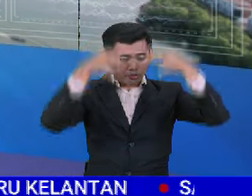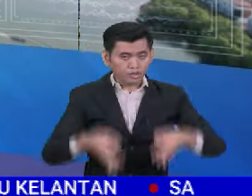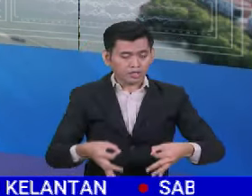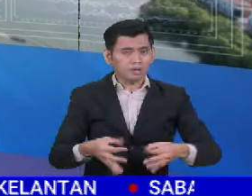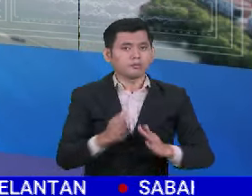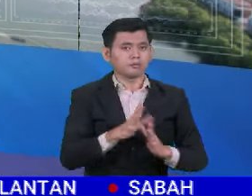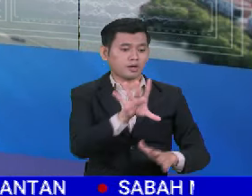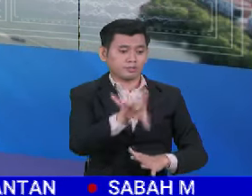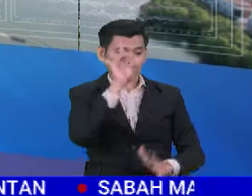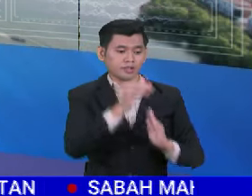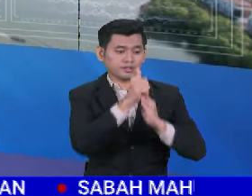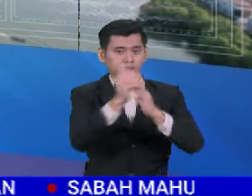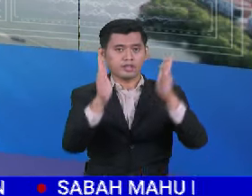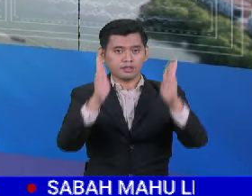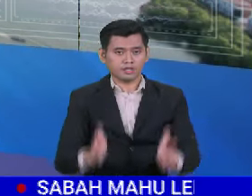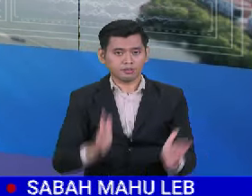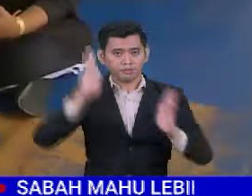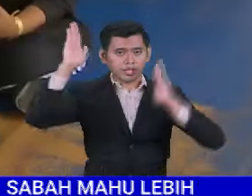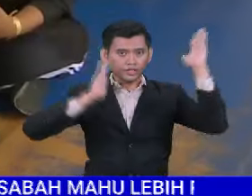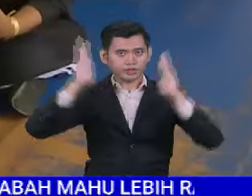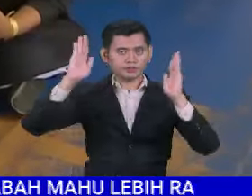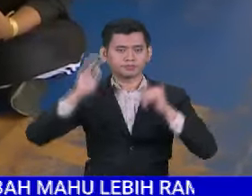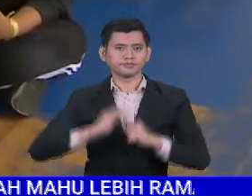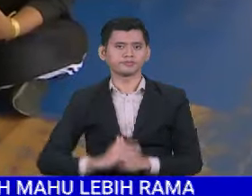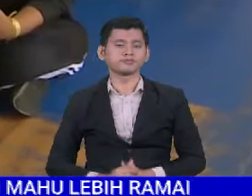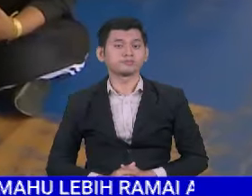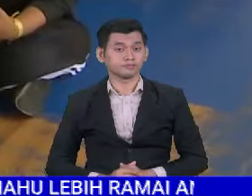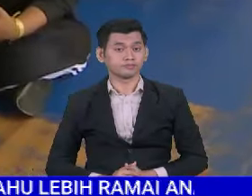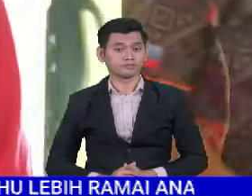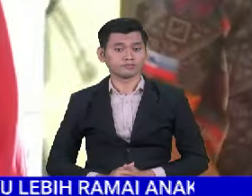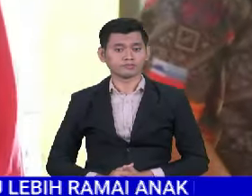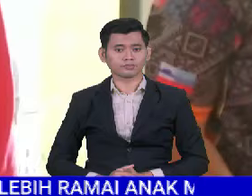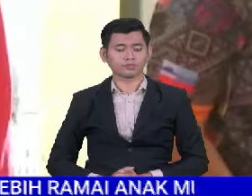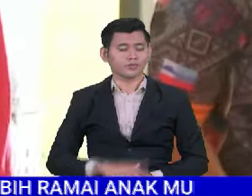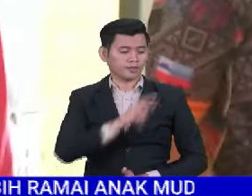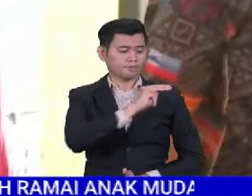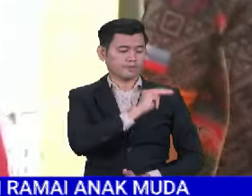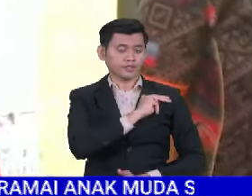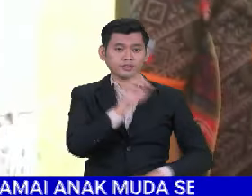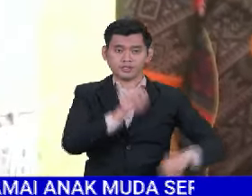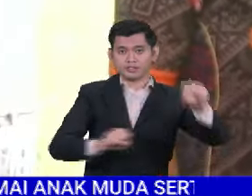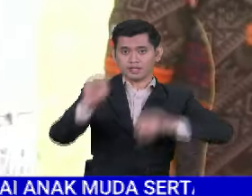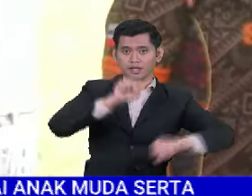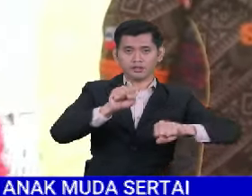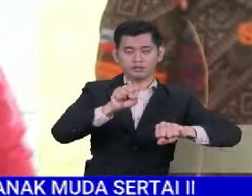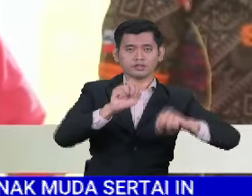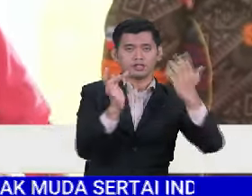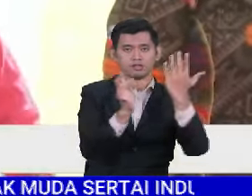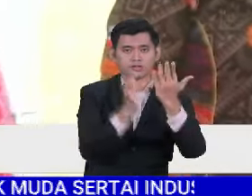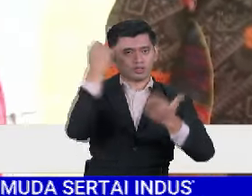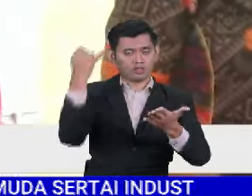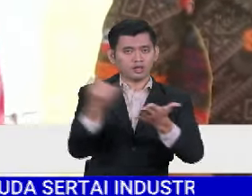Kepemimpinan negara Hai menteri sains teknologi dan inovasi